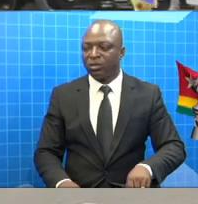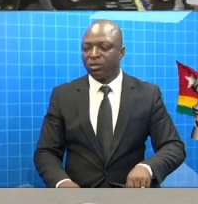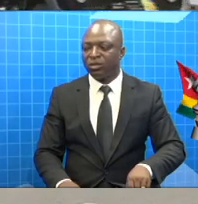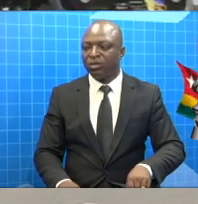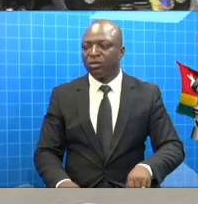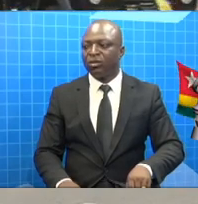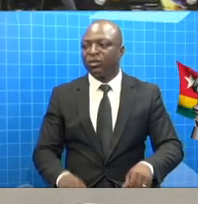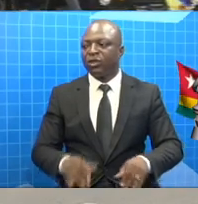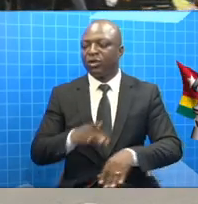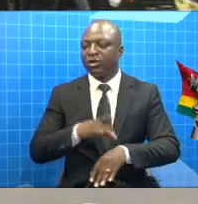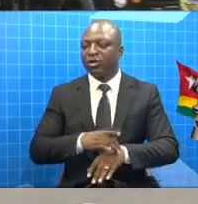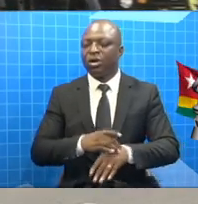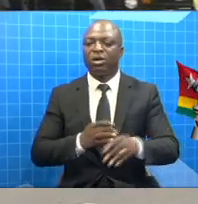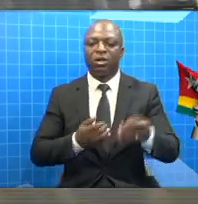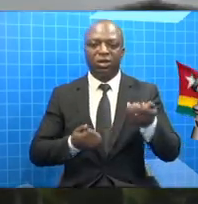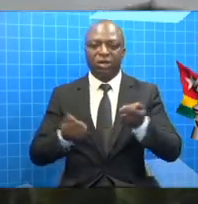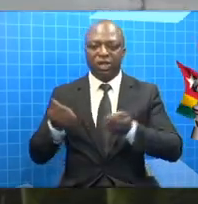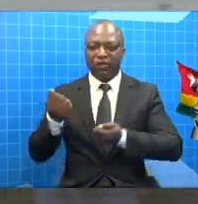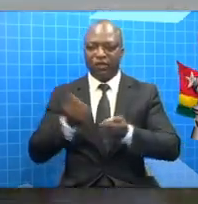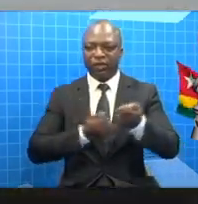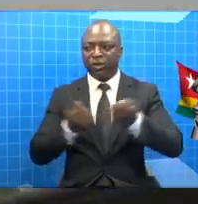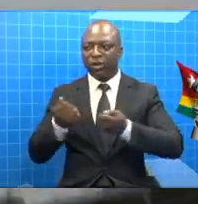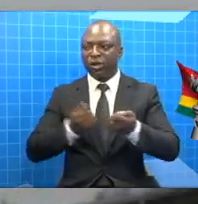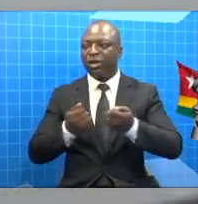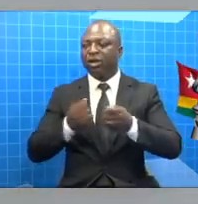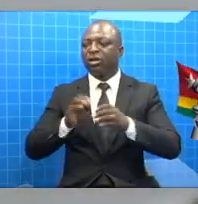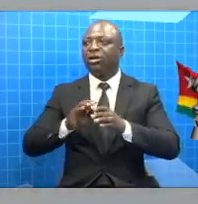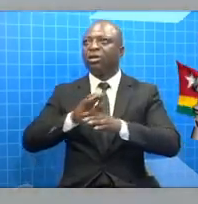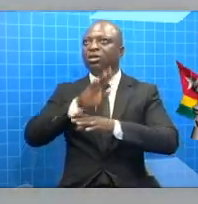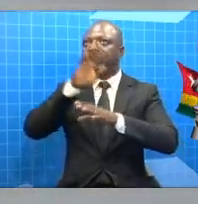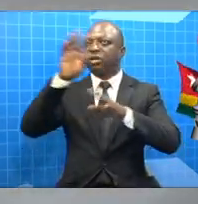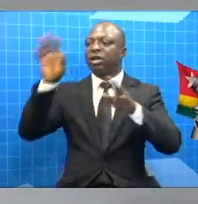Au sol, des véhicules, dans les airs, des